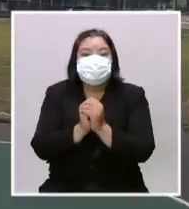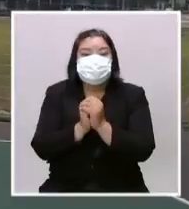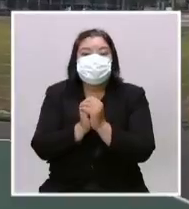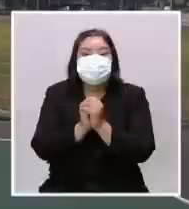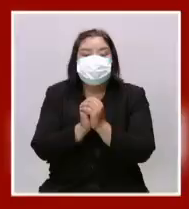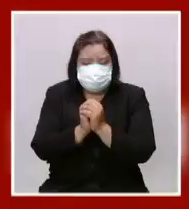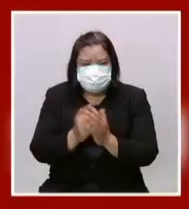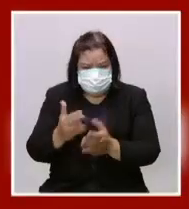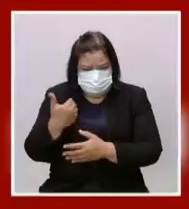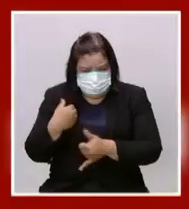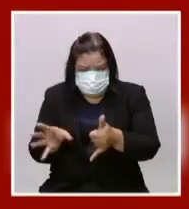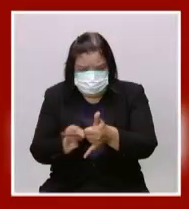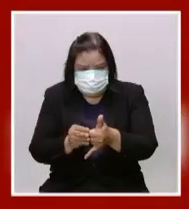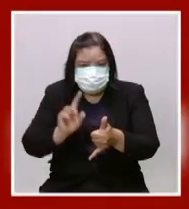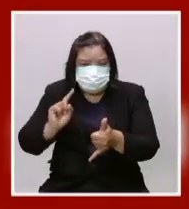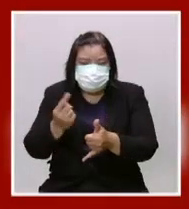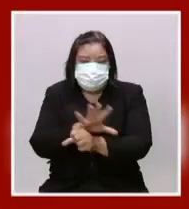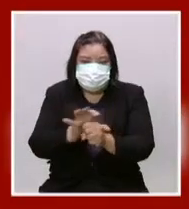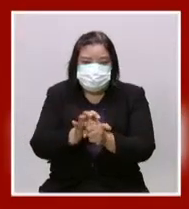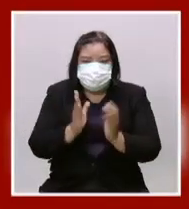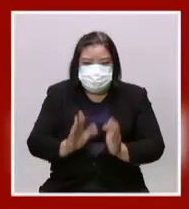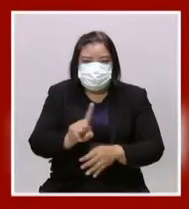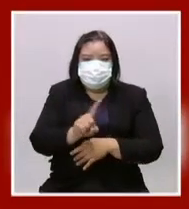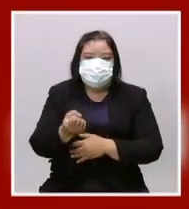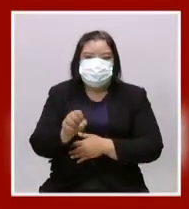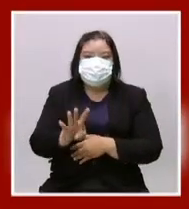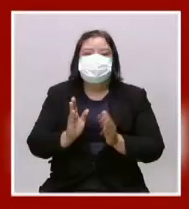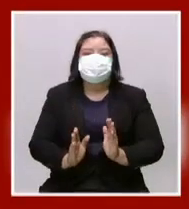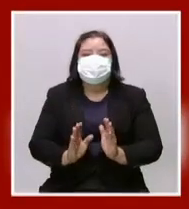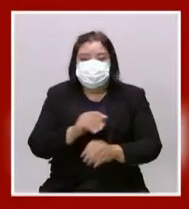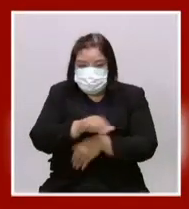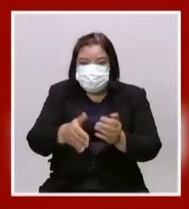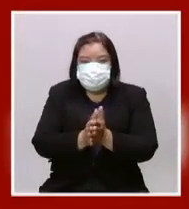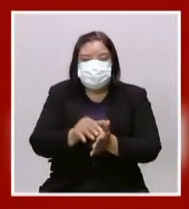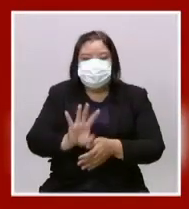าสุดว่ามีผู้ติดเชื้อเพิ่ม114คนสะสมทั้งหมด